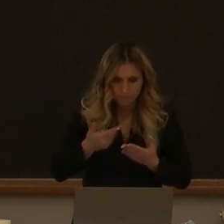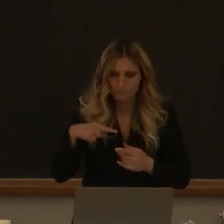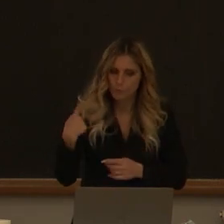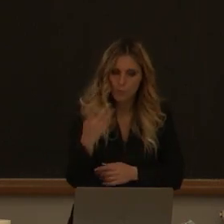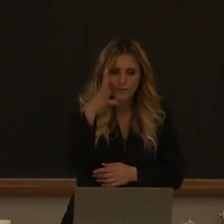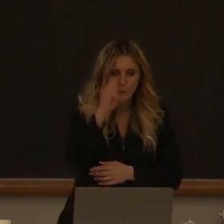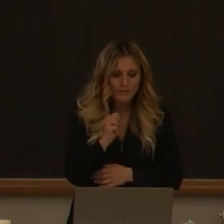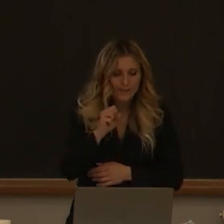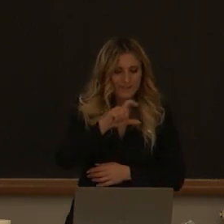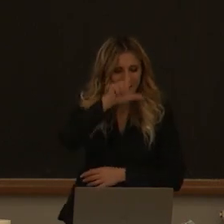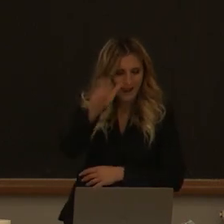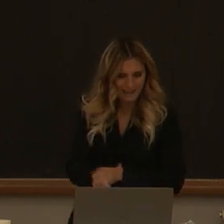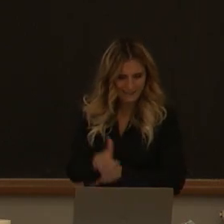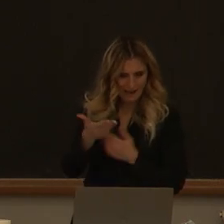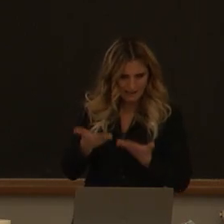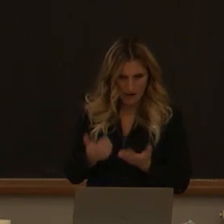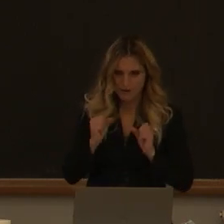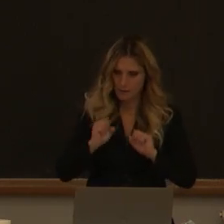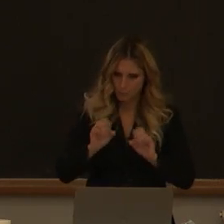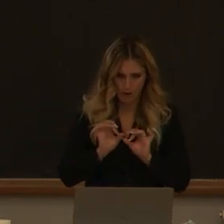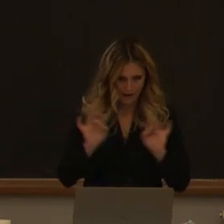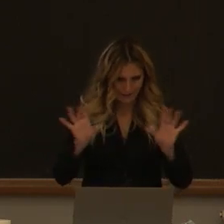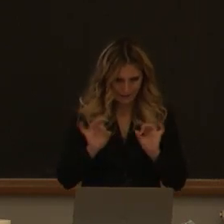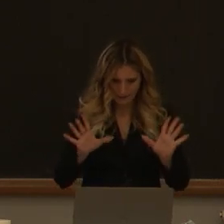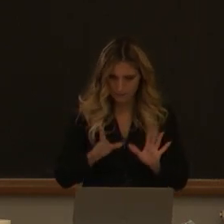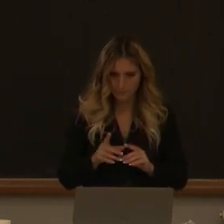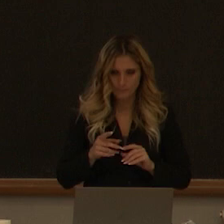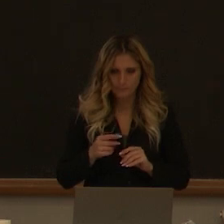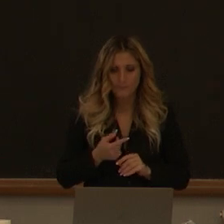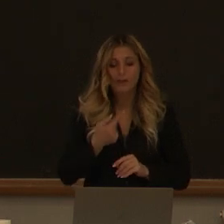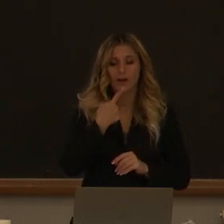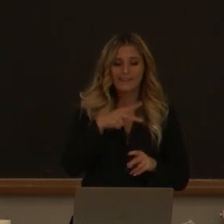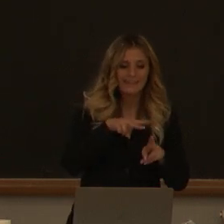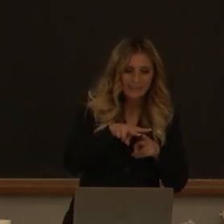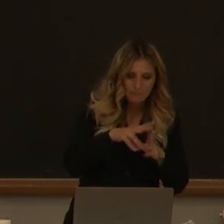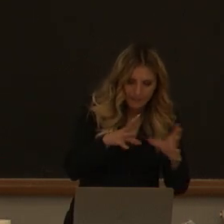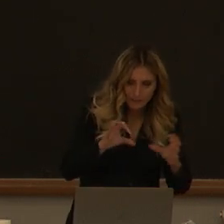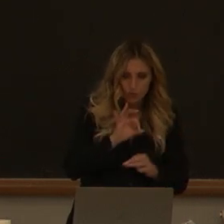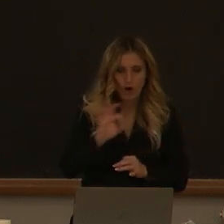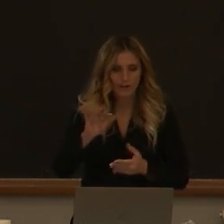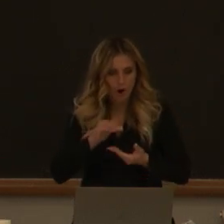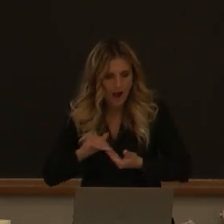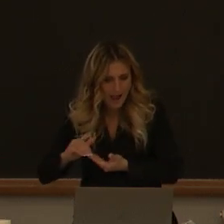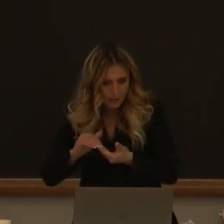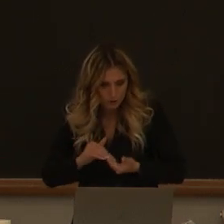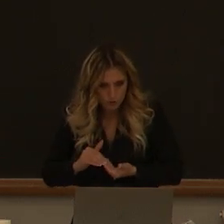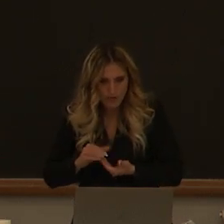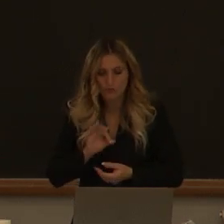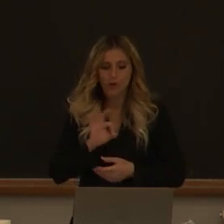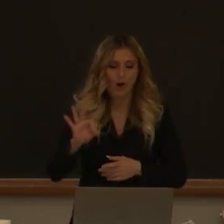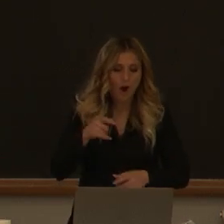università italiane, 54 stakeholders, tre gruppi appunto imprenditoriali e associazioni